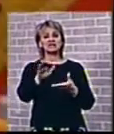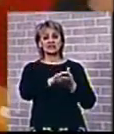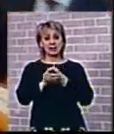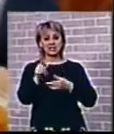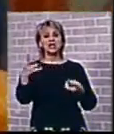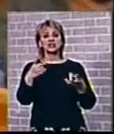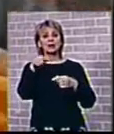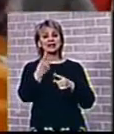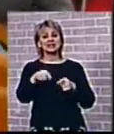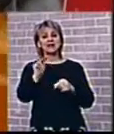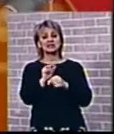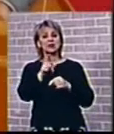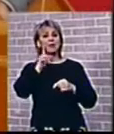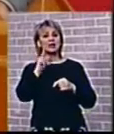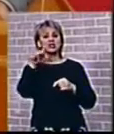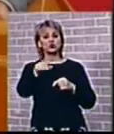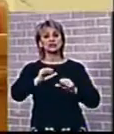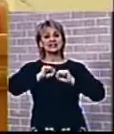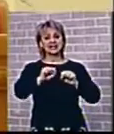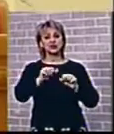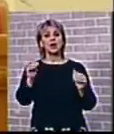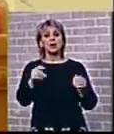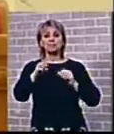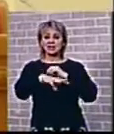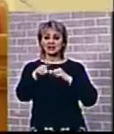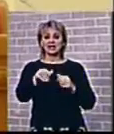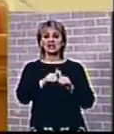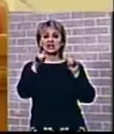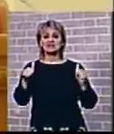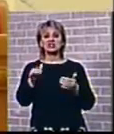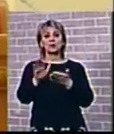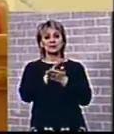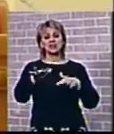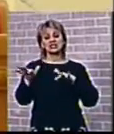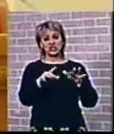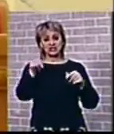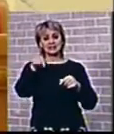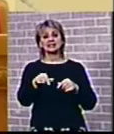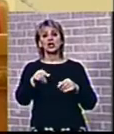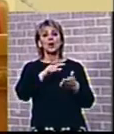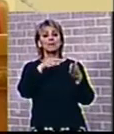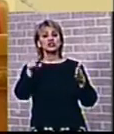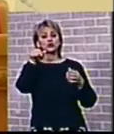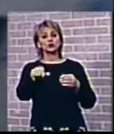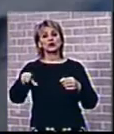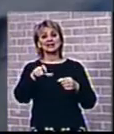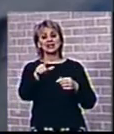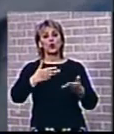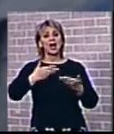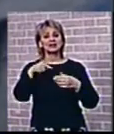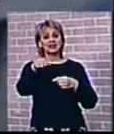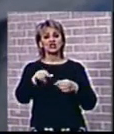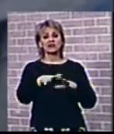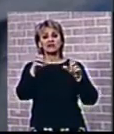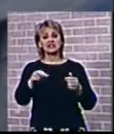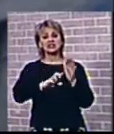взаимодействие необходимо для воспитания молодежи, защиты малоимущих, развития волонтерской деятельности. И подчеркнули, на Дону отношения власти